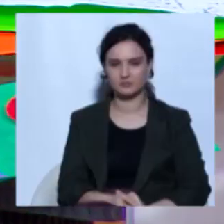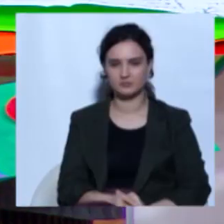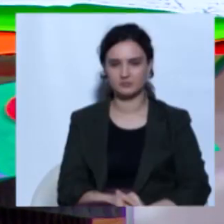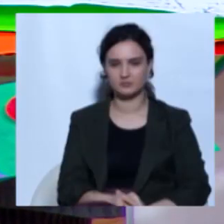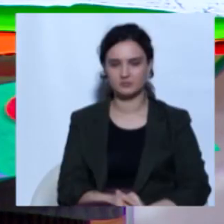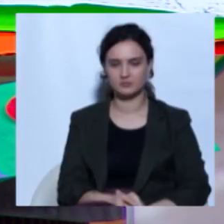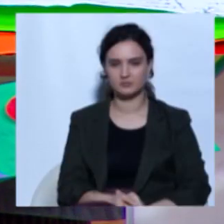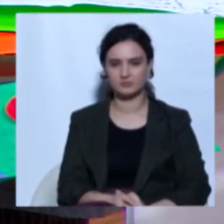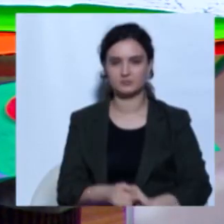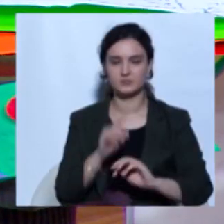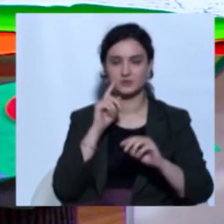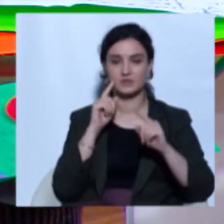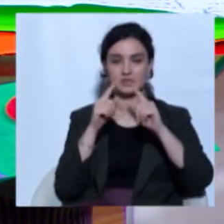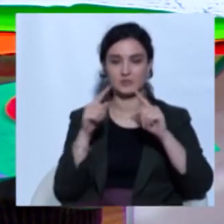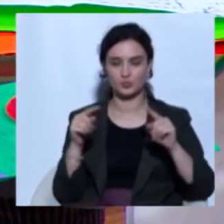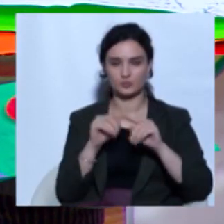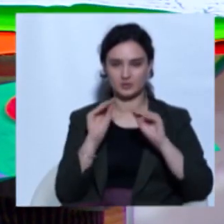დავდოთ მწვანე სამკუთხედი.